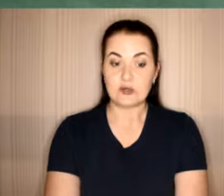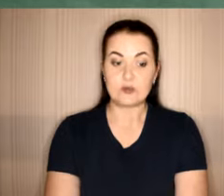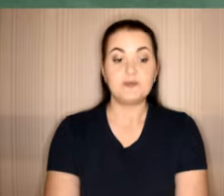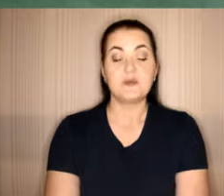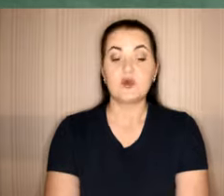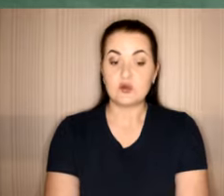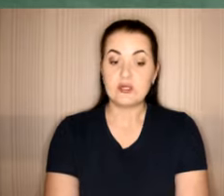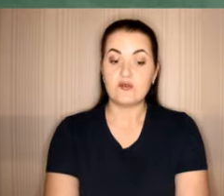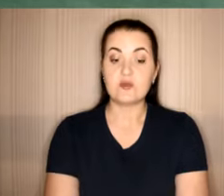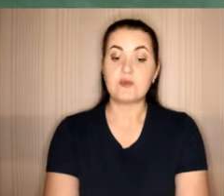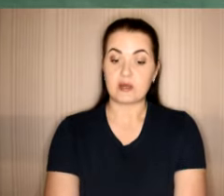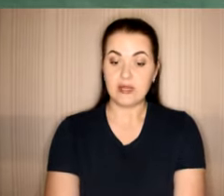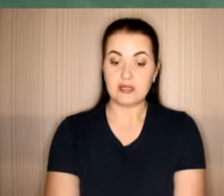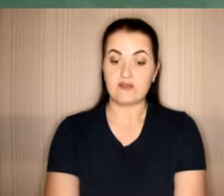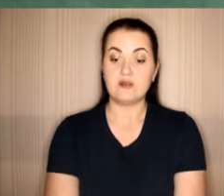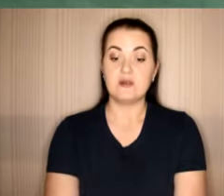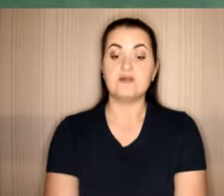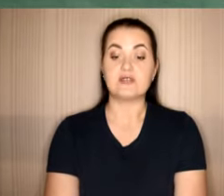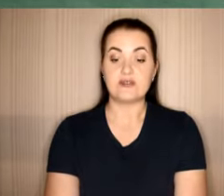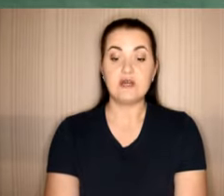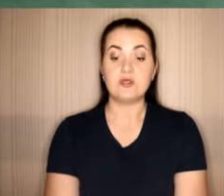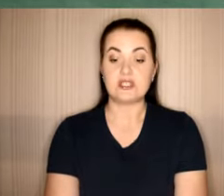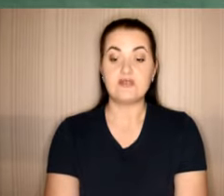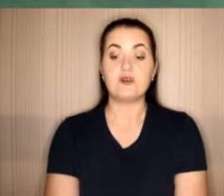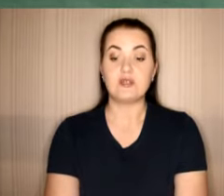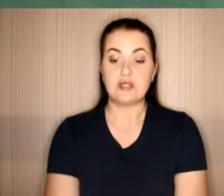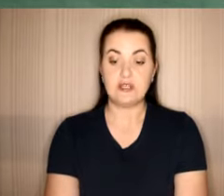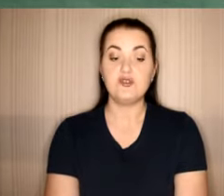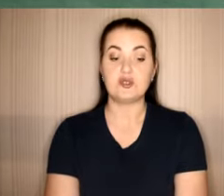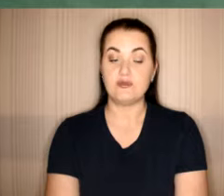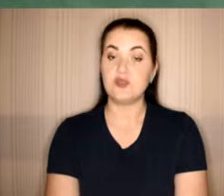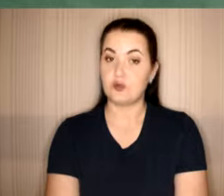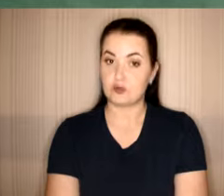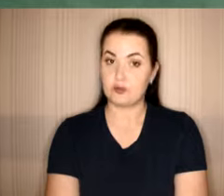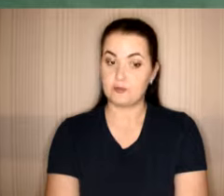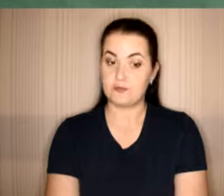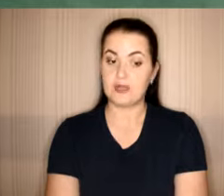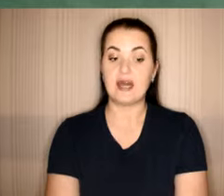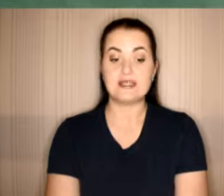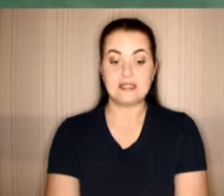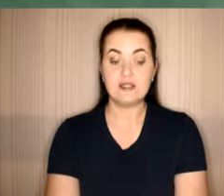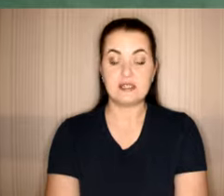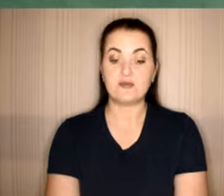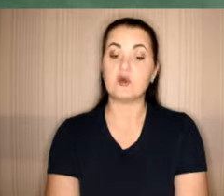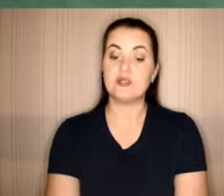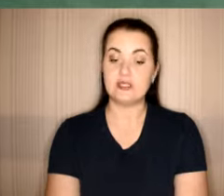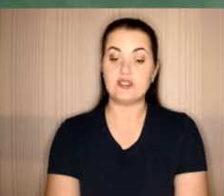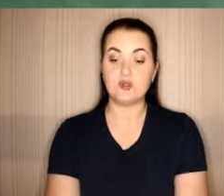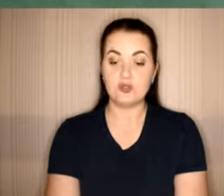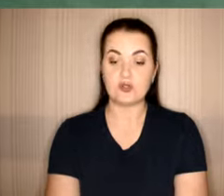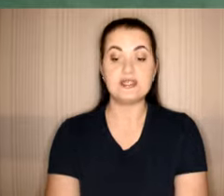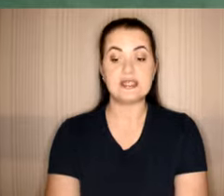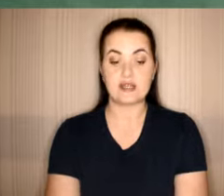Зверніть увагу. Короткі форми прикметників вживаємо лише в однині чоловічого роду, а нестягнені – в